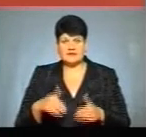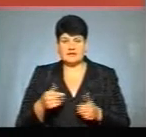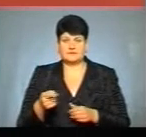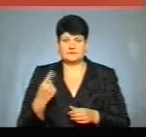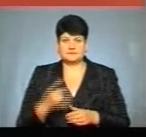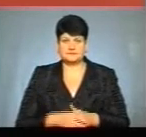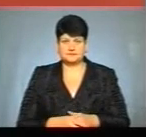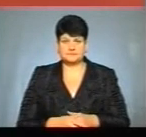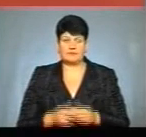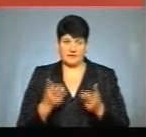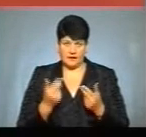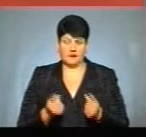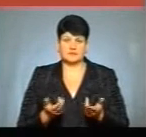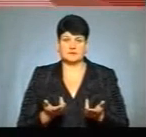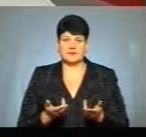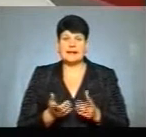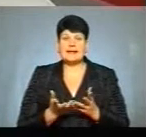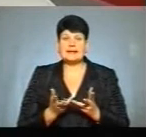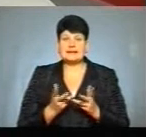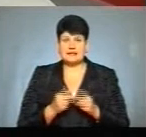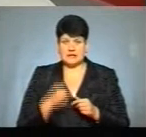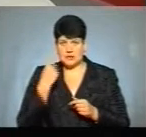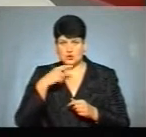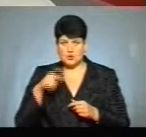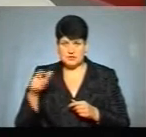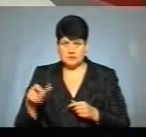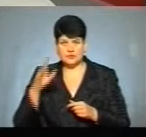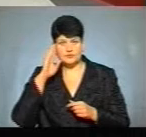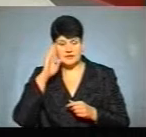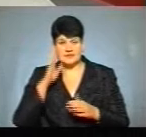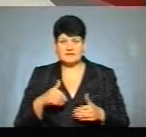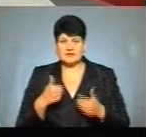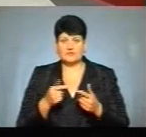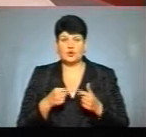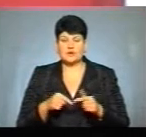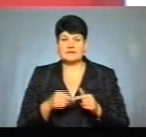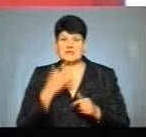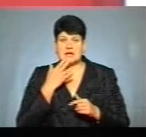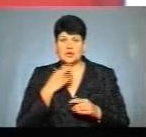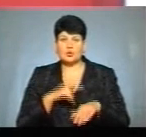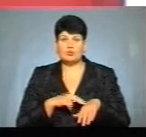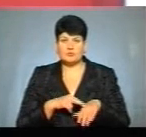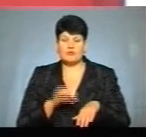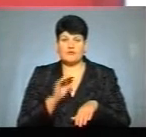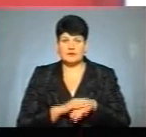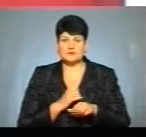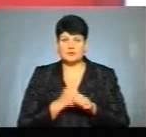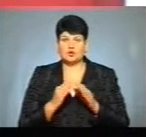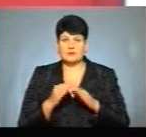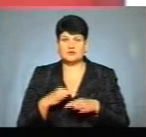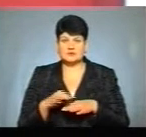Тернопільщині? Так, звичайно. Кількість осіб чоловічої статі, які звертаються до органів національної поліції про факт вчинення домашнього